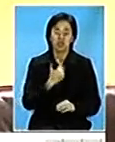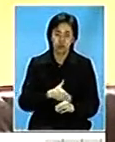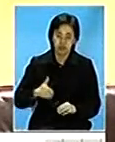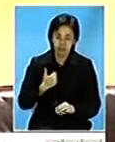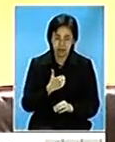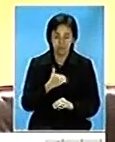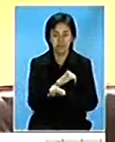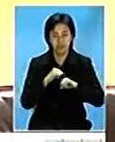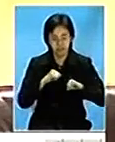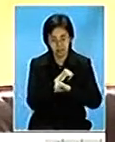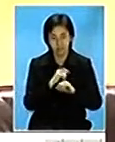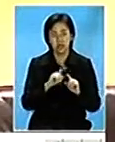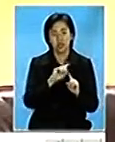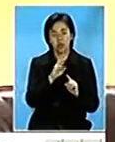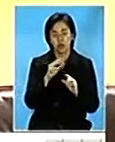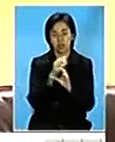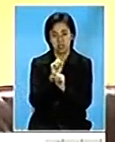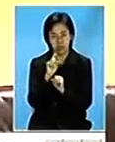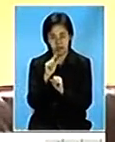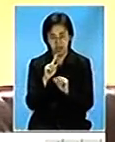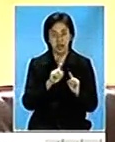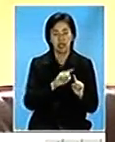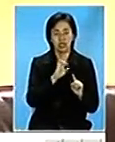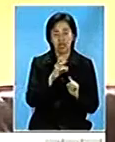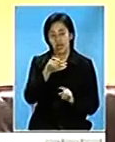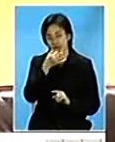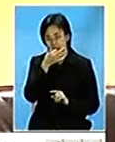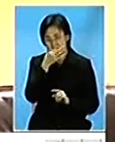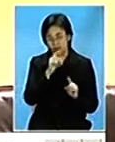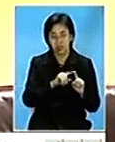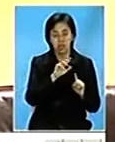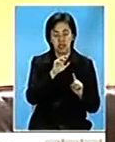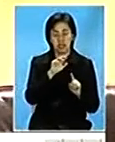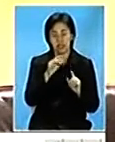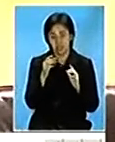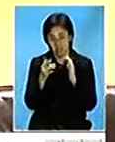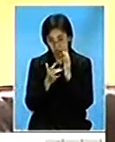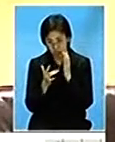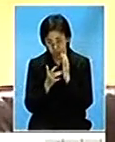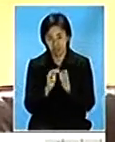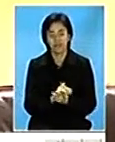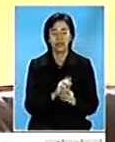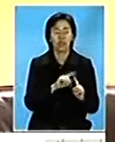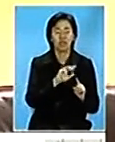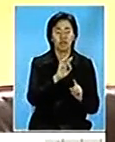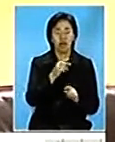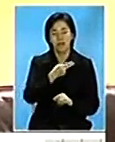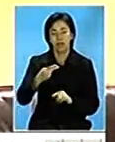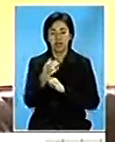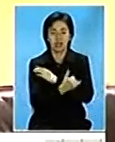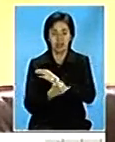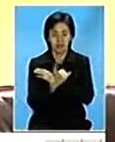า 6. ศิลปะ 7. งานอาชีพและเทคโนโลยี 8. ภาษาต่างประเทศน